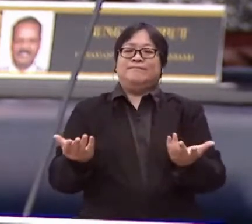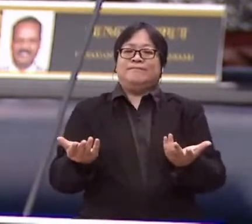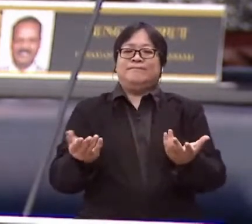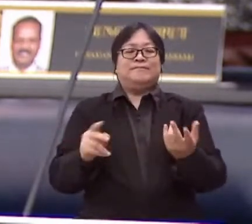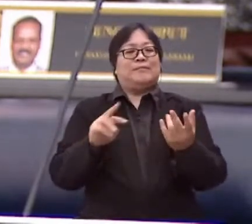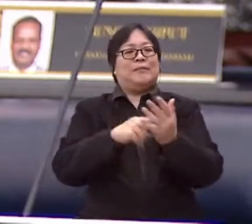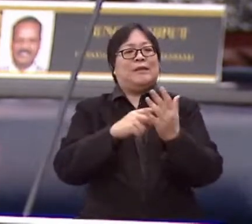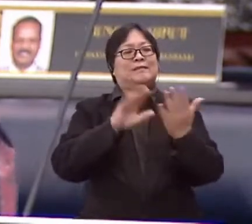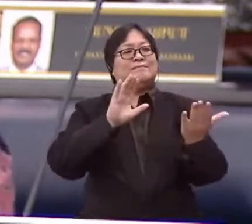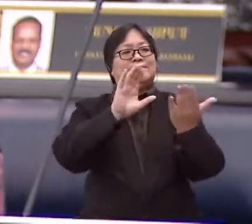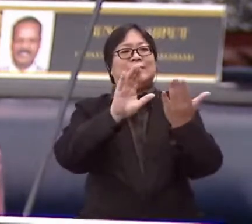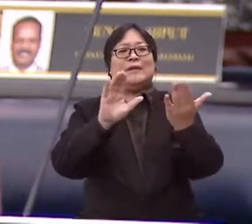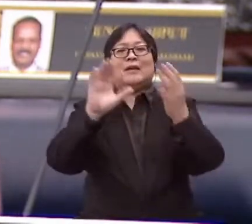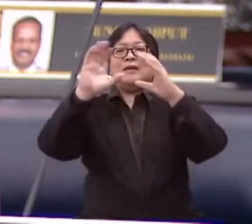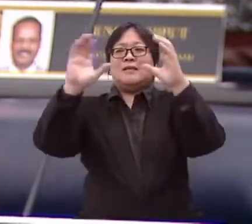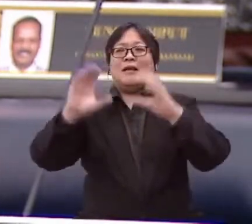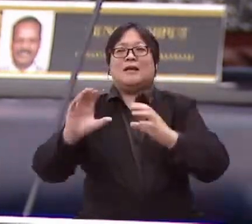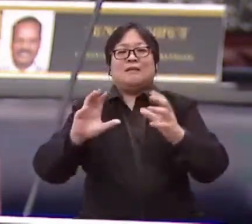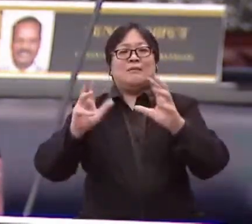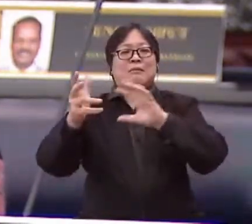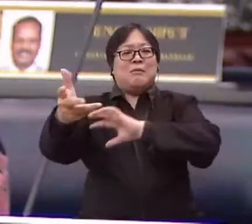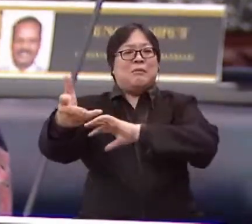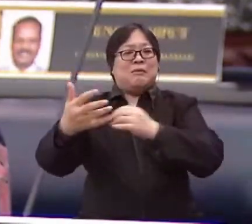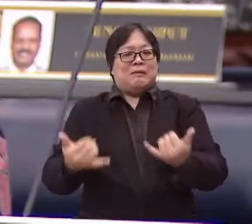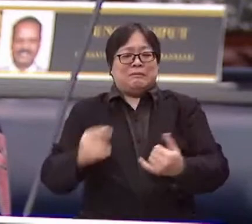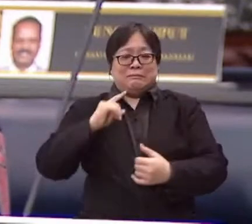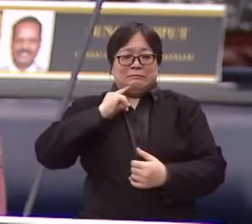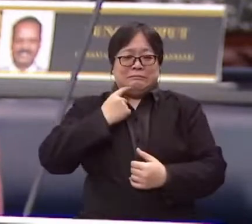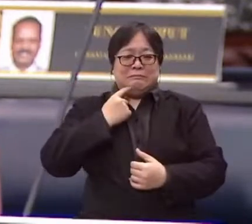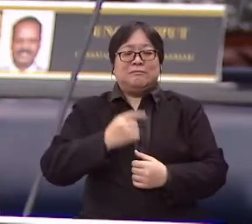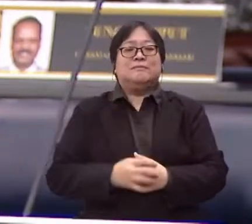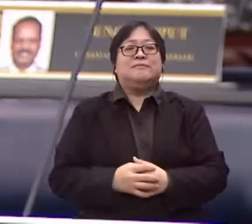dengan bencana alam yang semakin serius